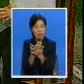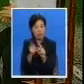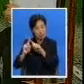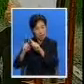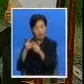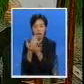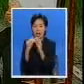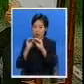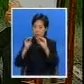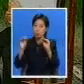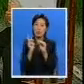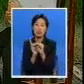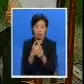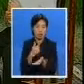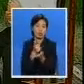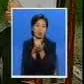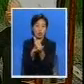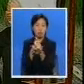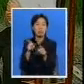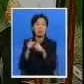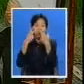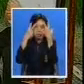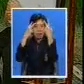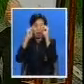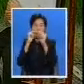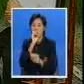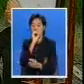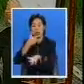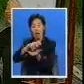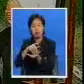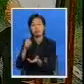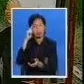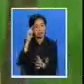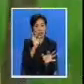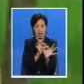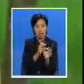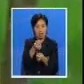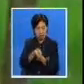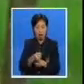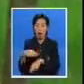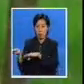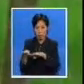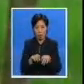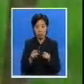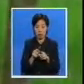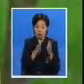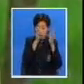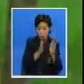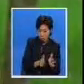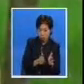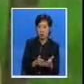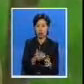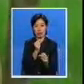รภาพราคาอย่างที่ท่านนายกว่านะครับวันตรงนี้ธกส.พร้อมทั้งคนและก็เงินครับซึ่